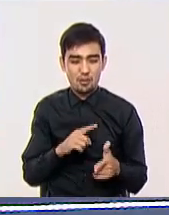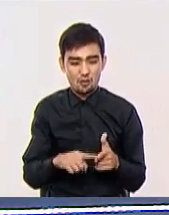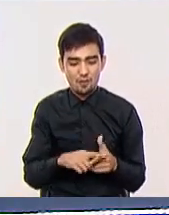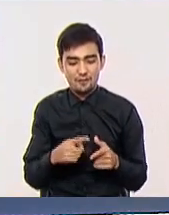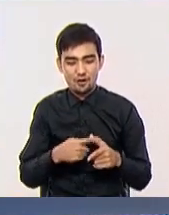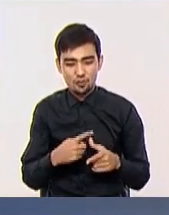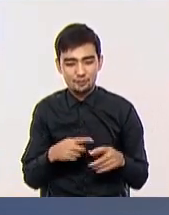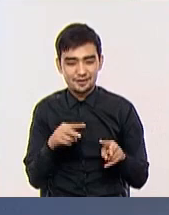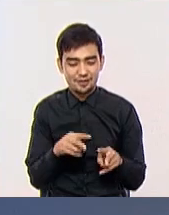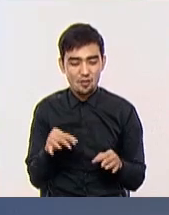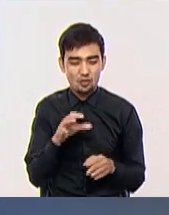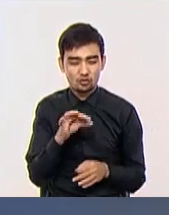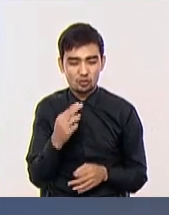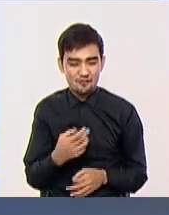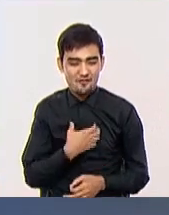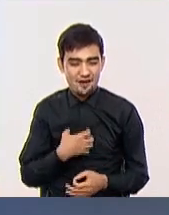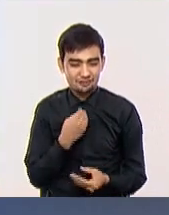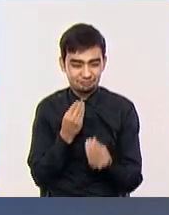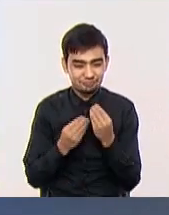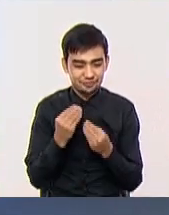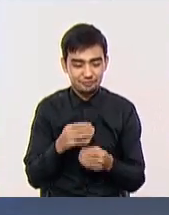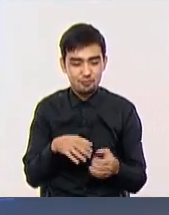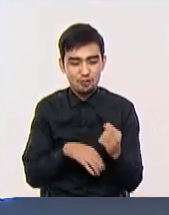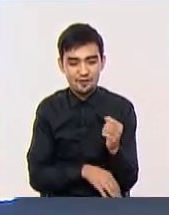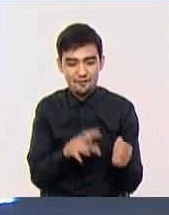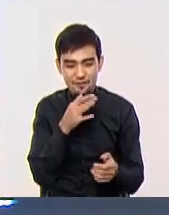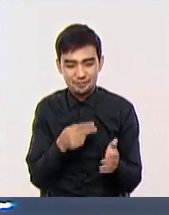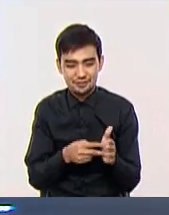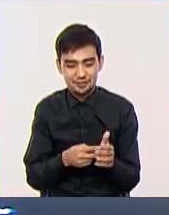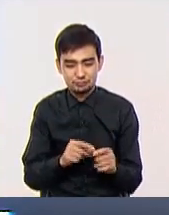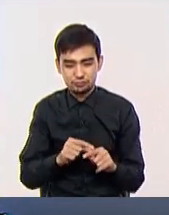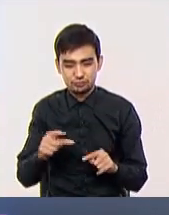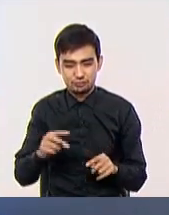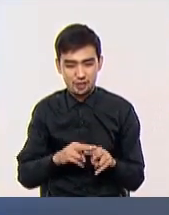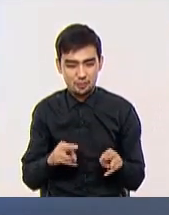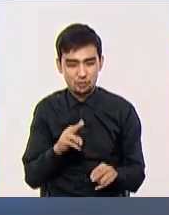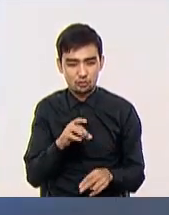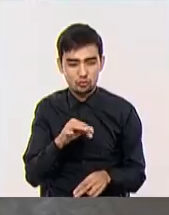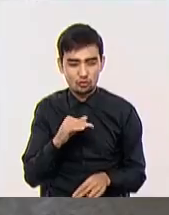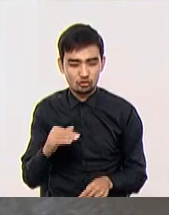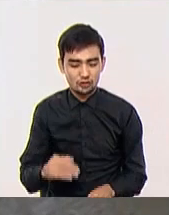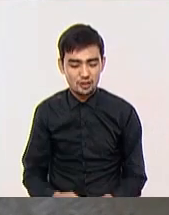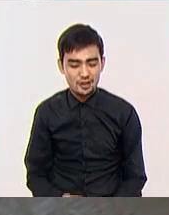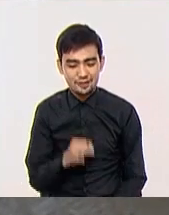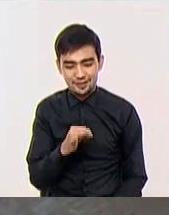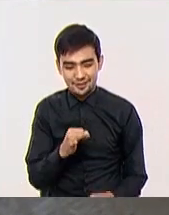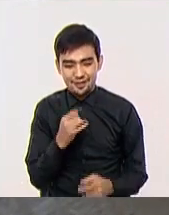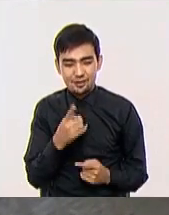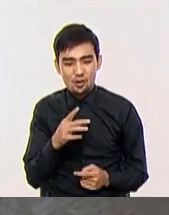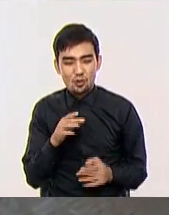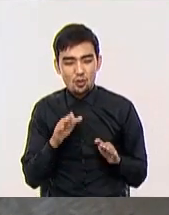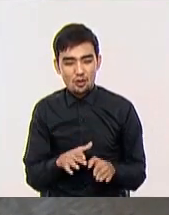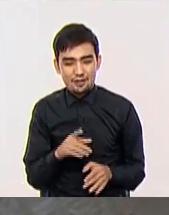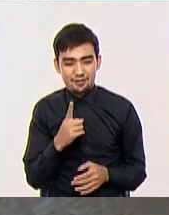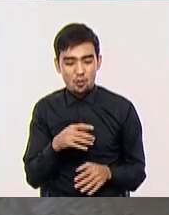картофеля. Именно на эти социально значимые продукты в последнее время цены растут как на дрожжах. Однако не только в